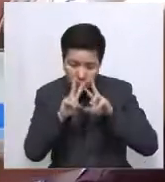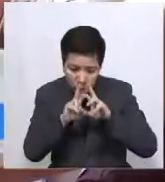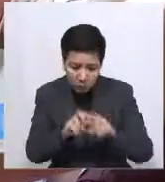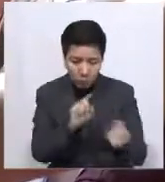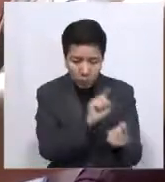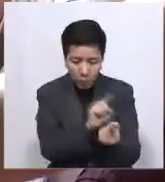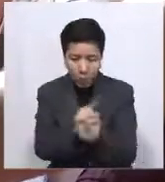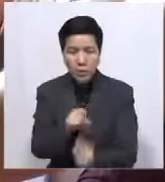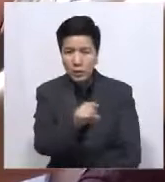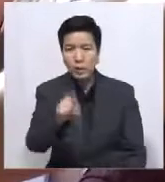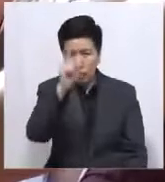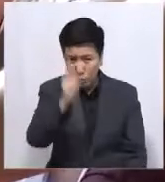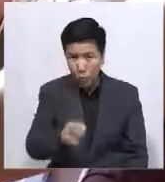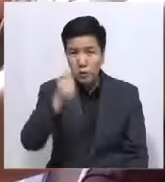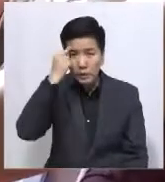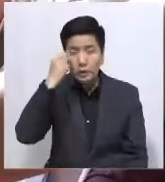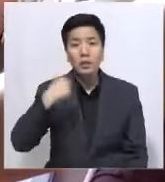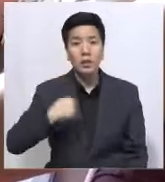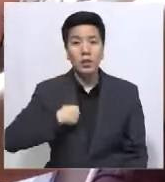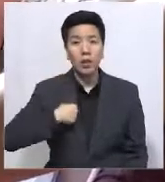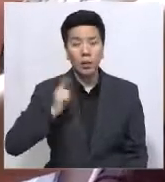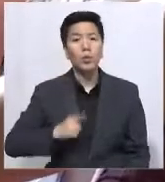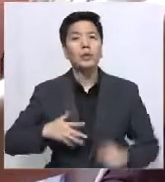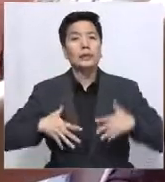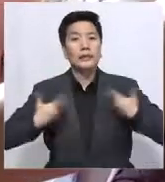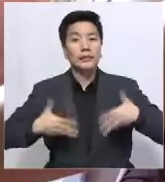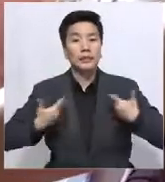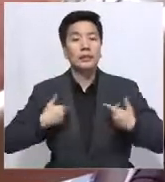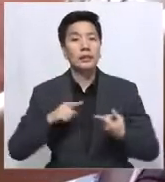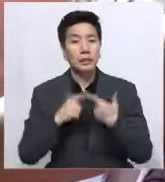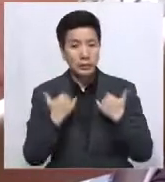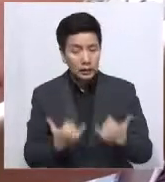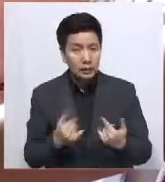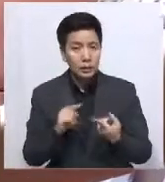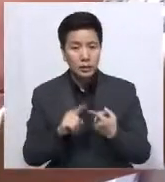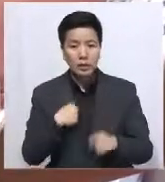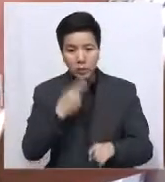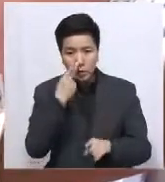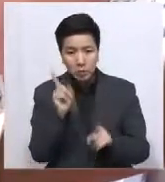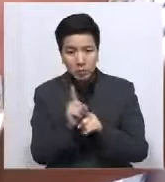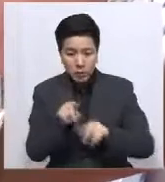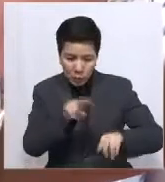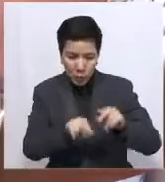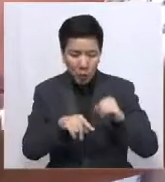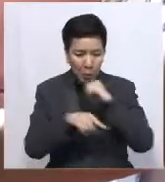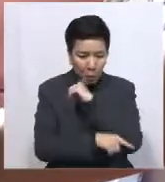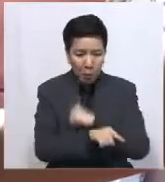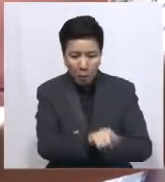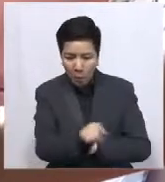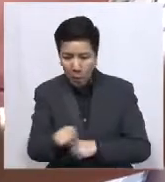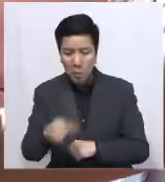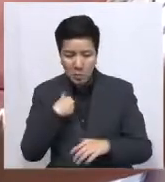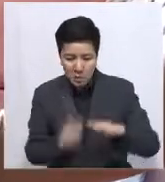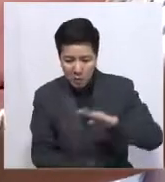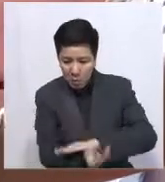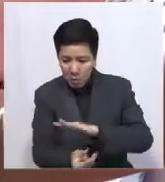ากเนี่ยท่านต้องคิดว่าเราน่าจะดีใจนะว่ามีการโกงมีการคอร์รัปชัน